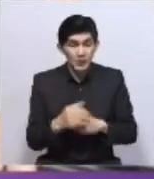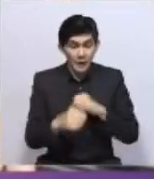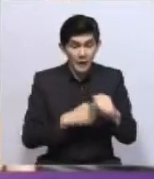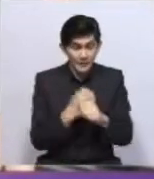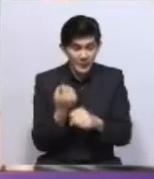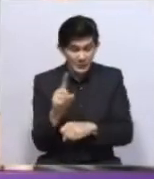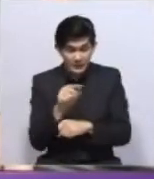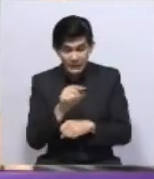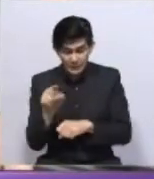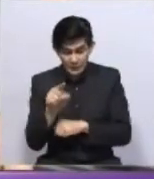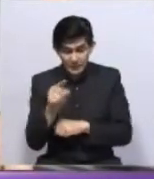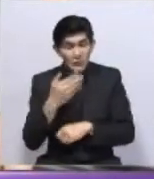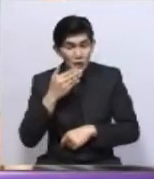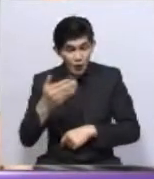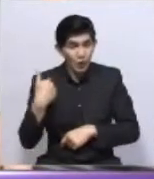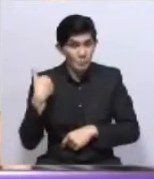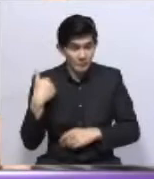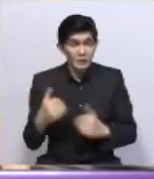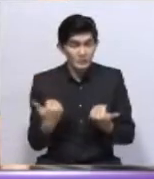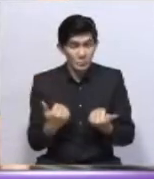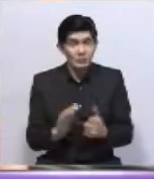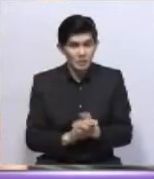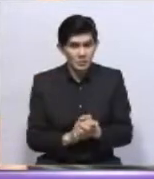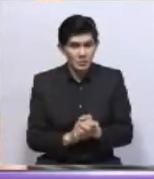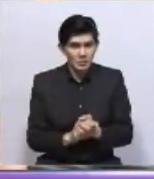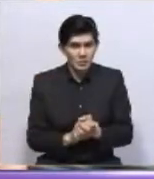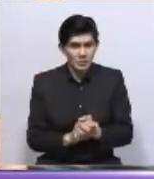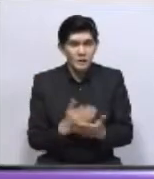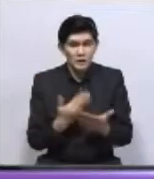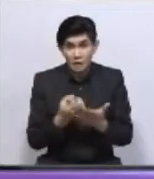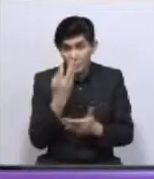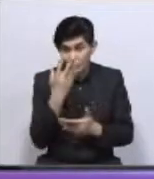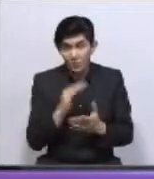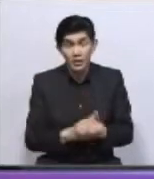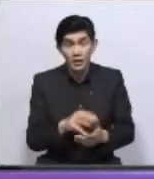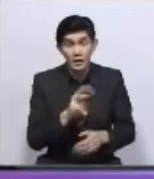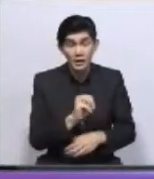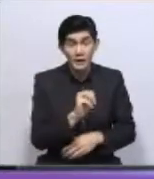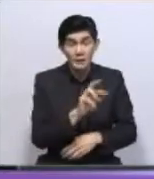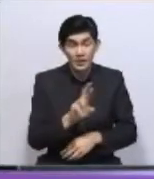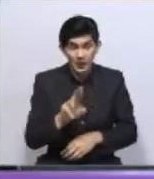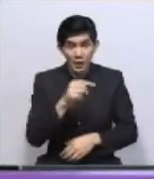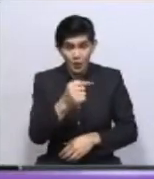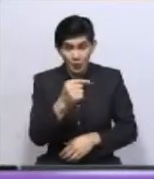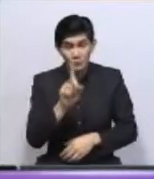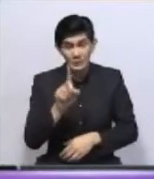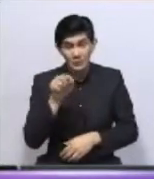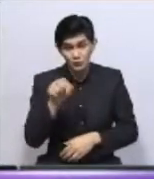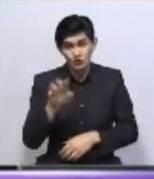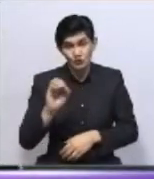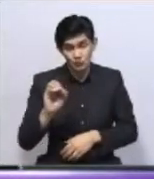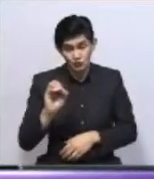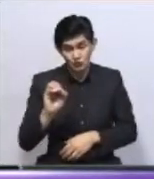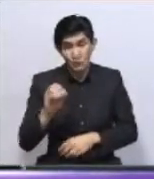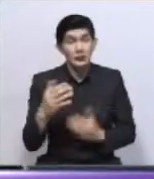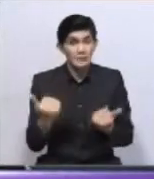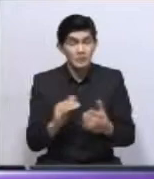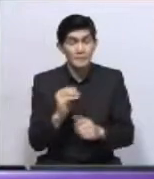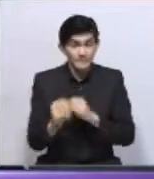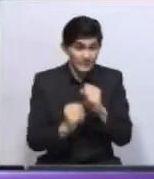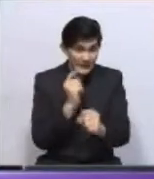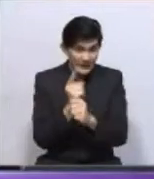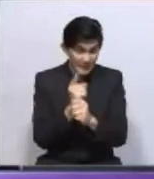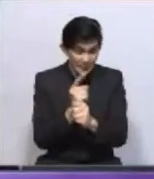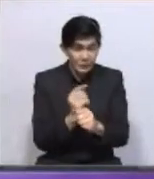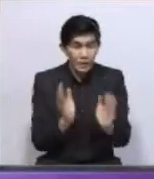ปีที่11จนถึงตลอดอายุสัญญาลูกค้าสวัสดิการอัตราดอกเบี้ย MRR ลบ 1.00% นะคะต่